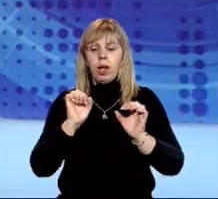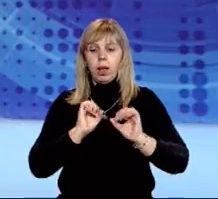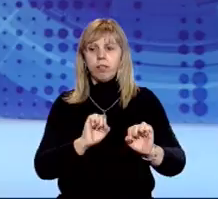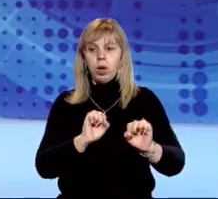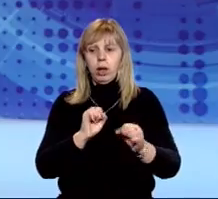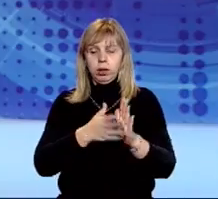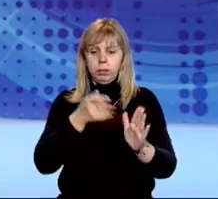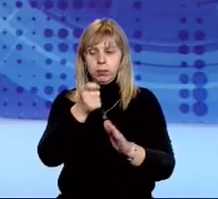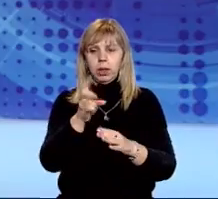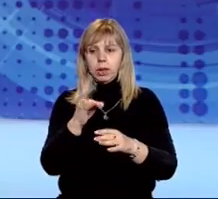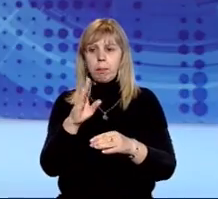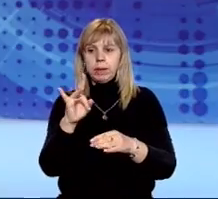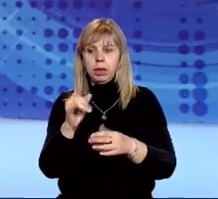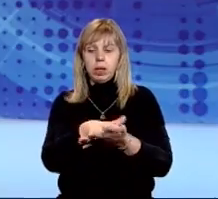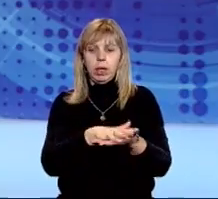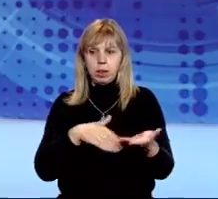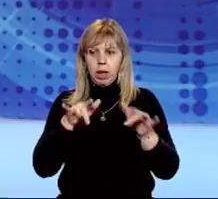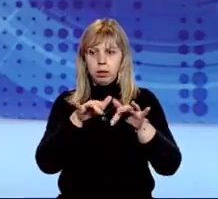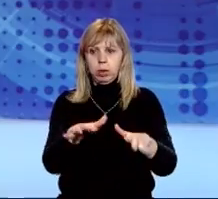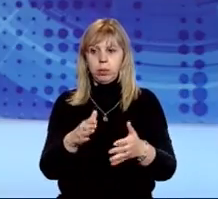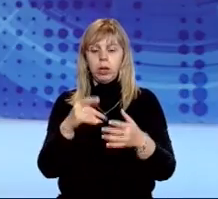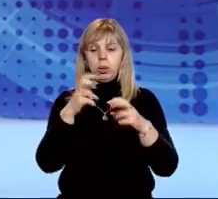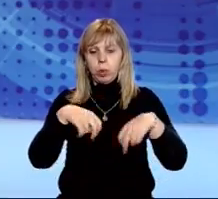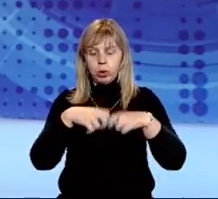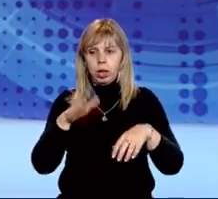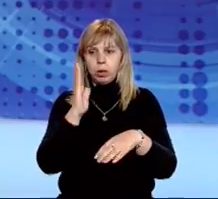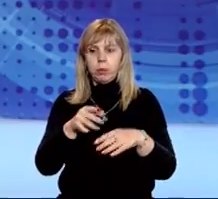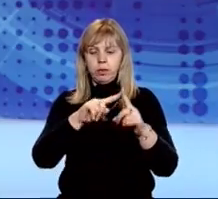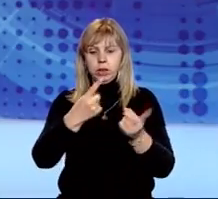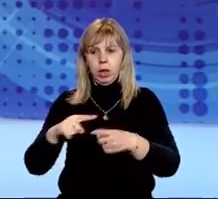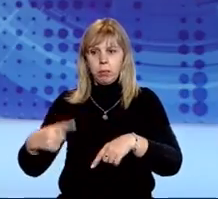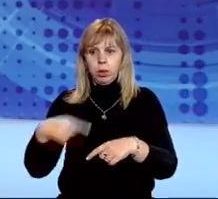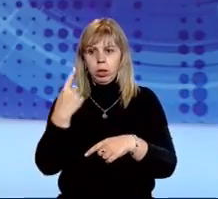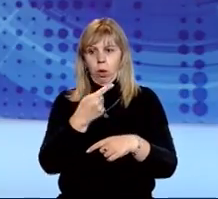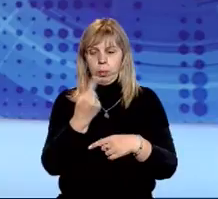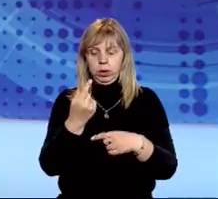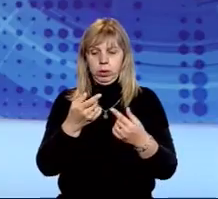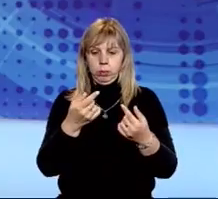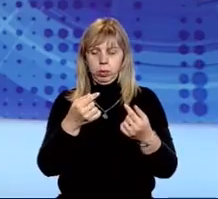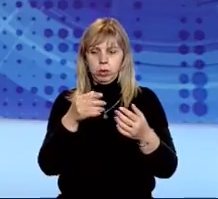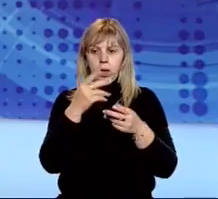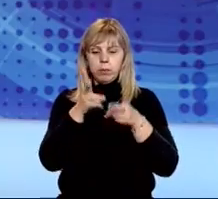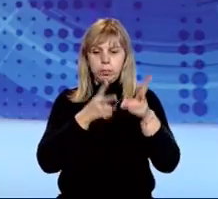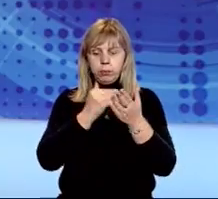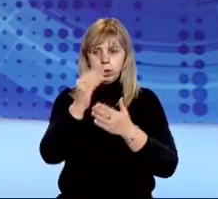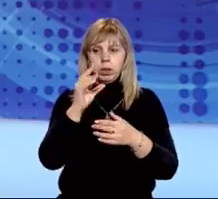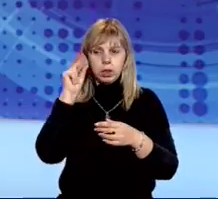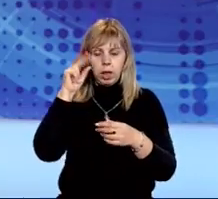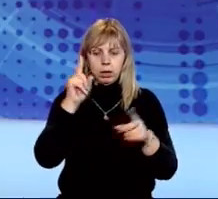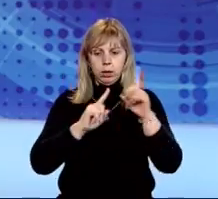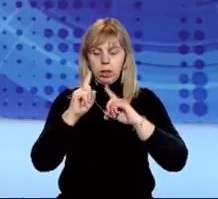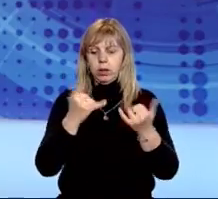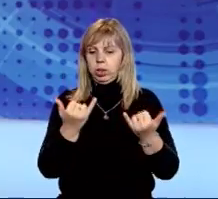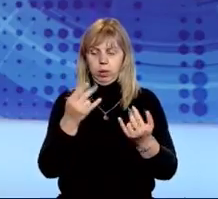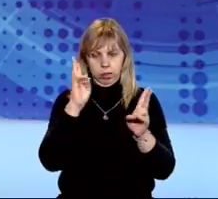адвокатки позивачів Наталії Майстренко, далі справу по суті розглядатимуть у Закарпатському окружному апеляційному суді. Дату засідання